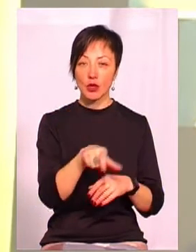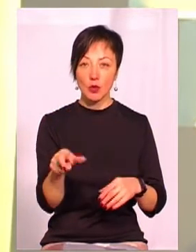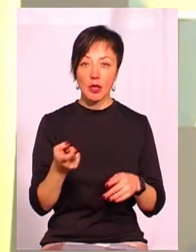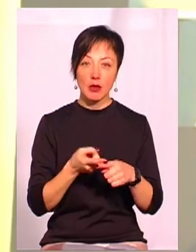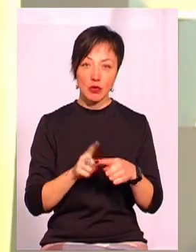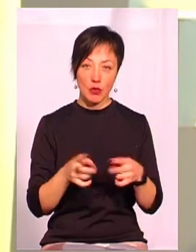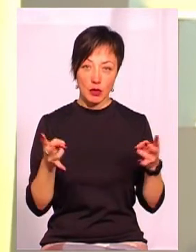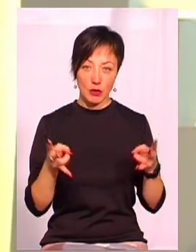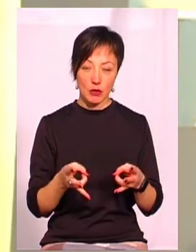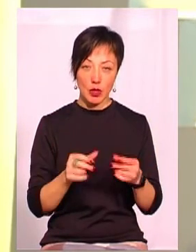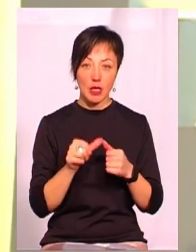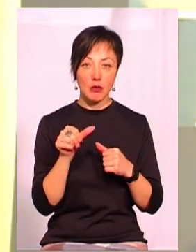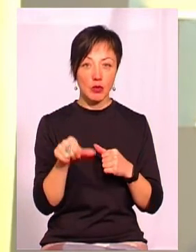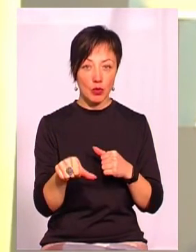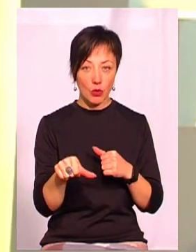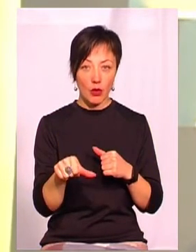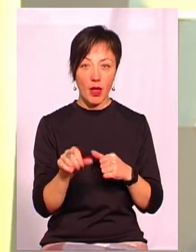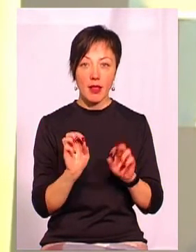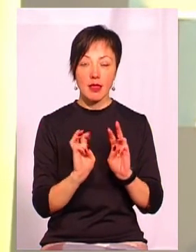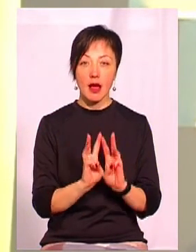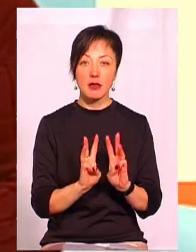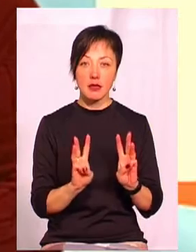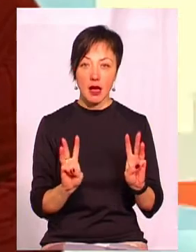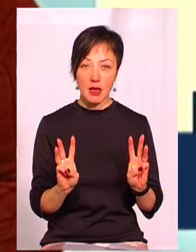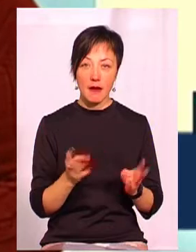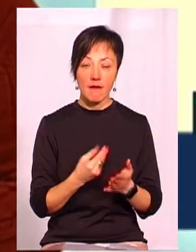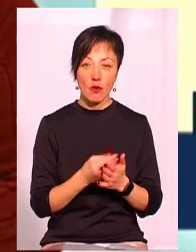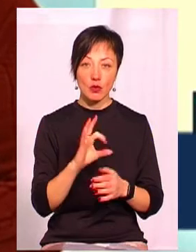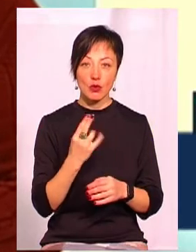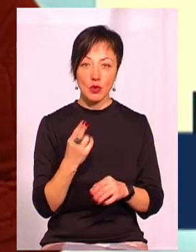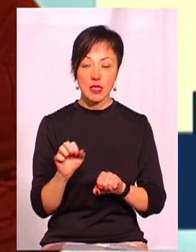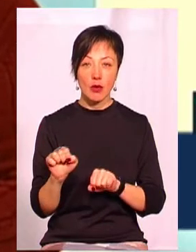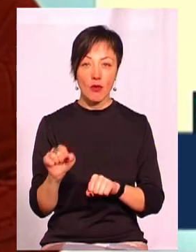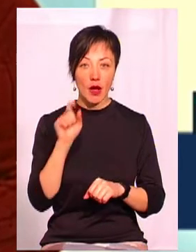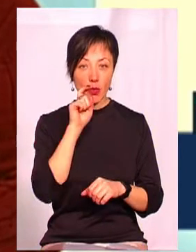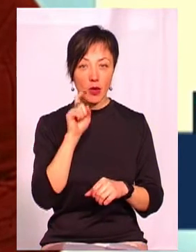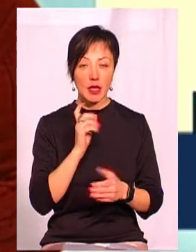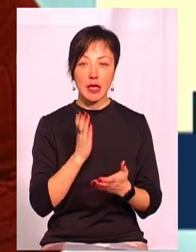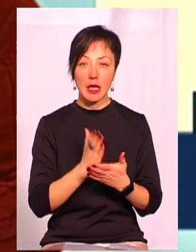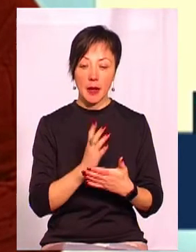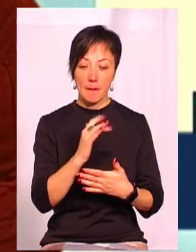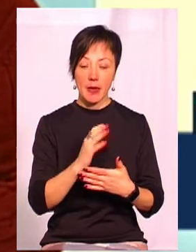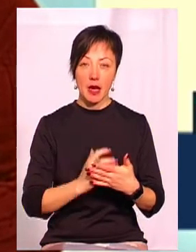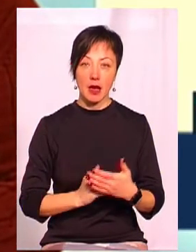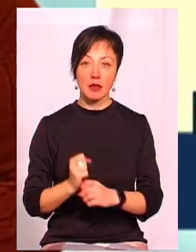цього потребують. Крім того, на сайті Фонду соціального страхування України є